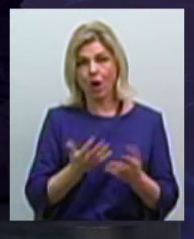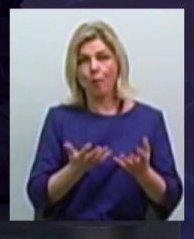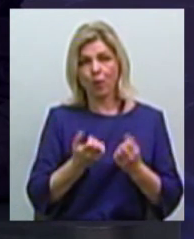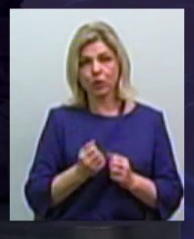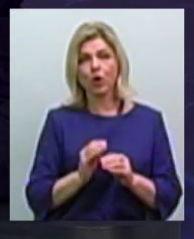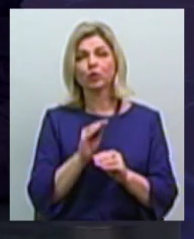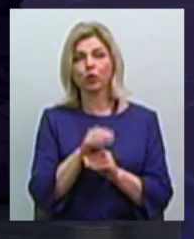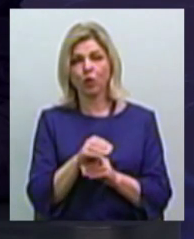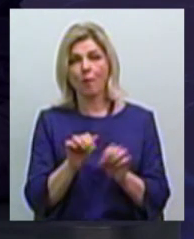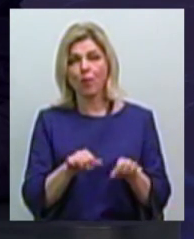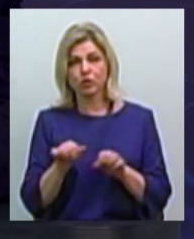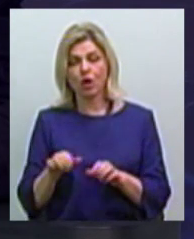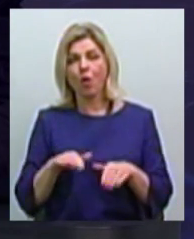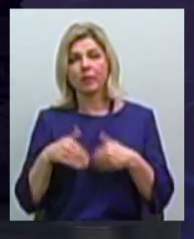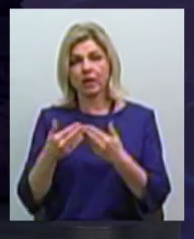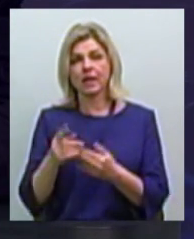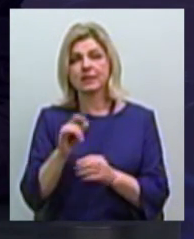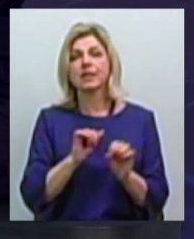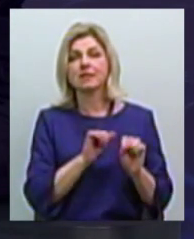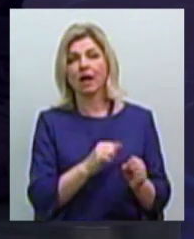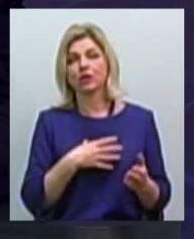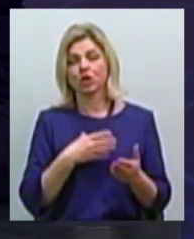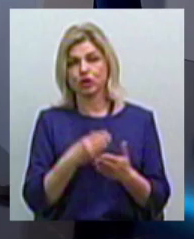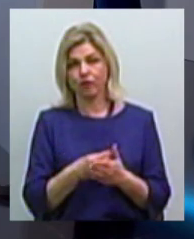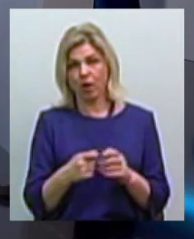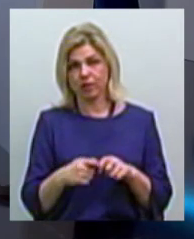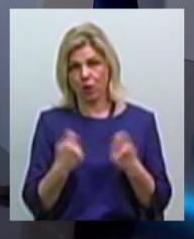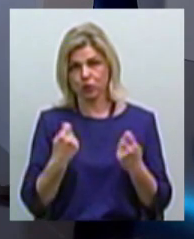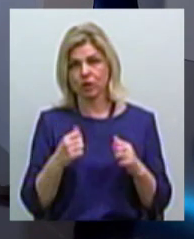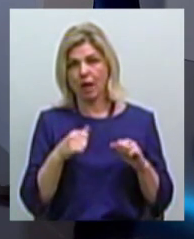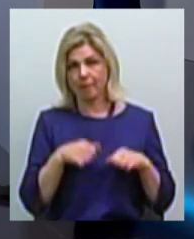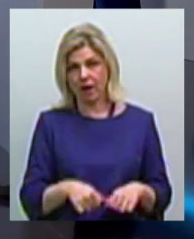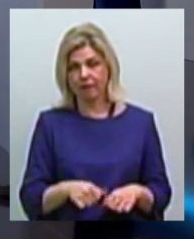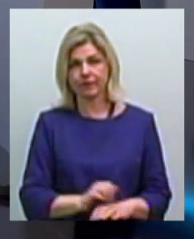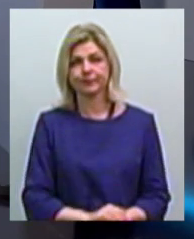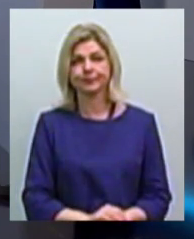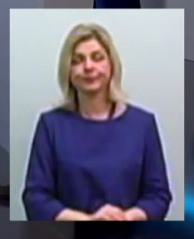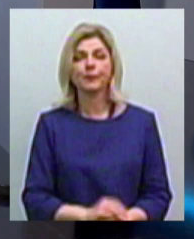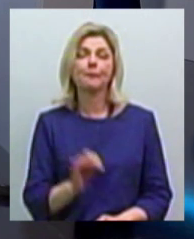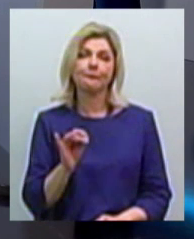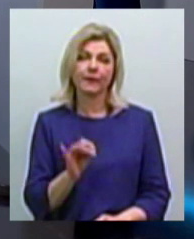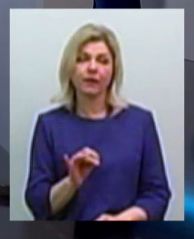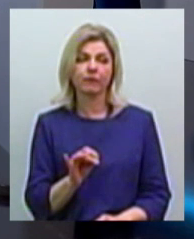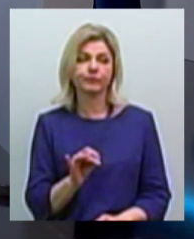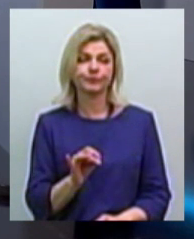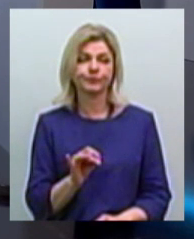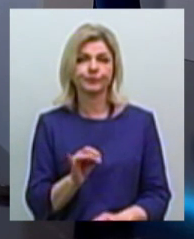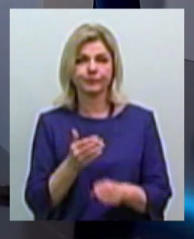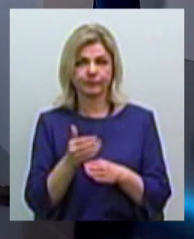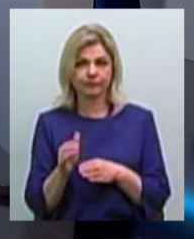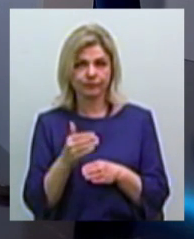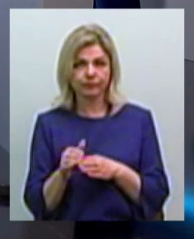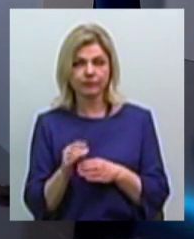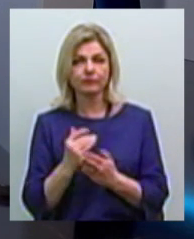додаткові можливості звернутися за захистом своїх порушених прав або інтересів. І, звичайно, поступове,